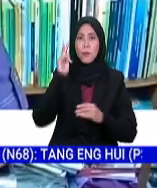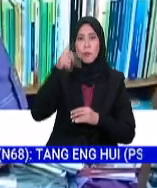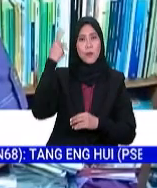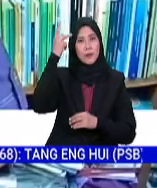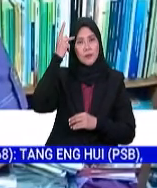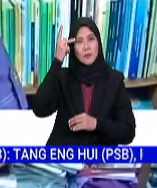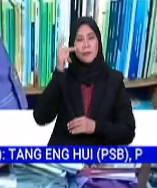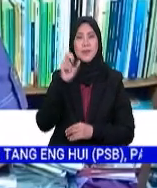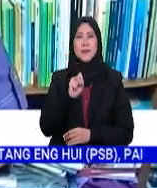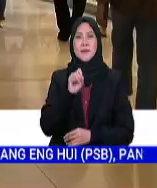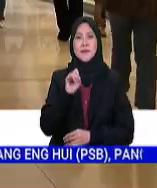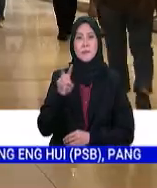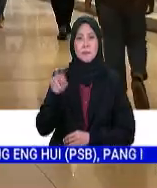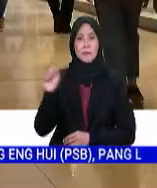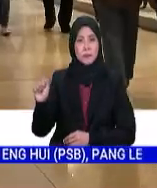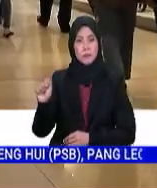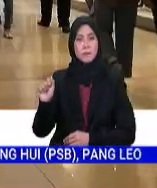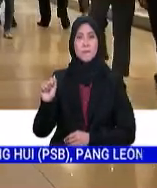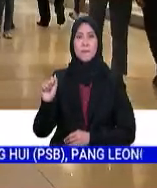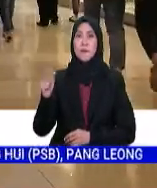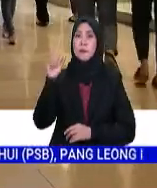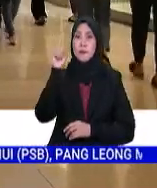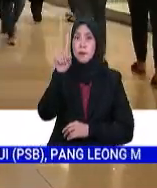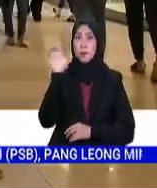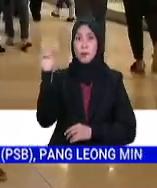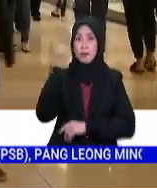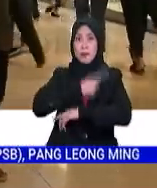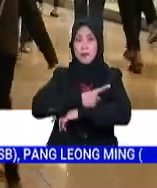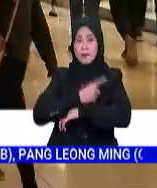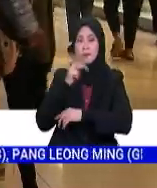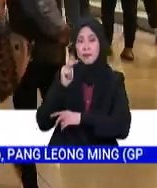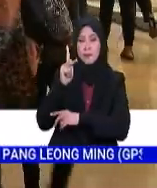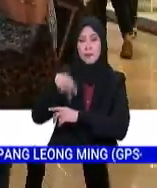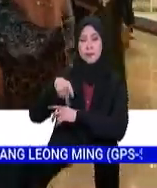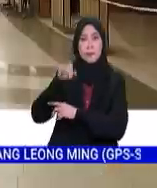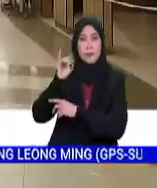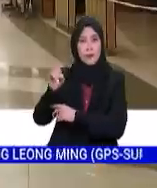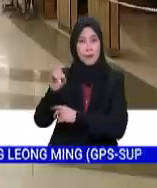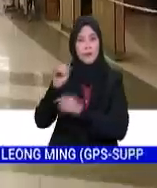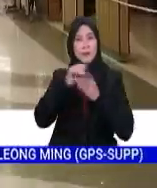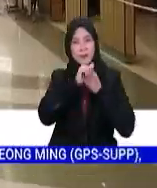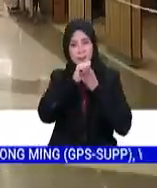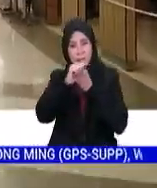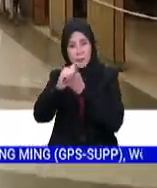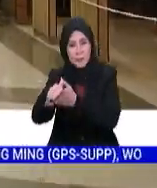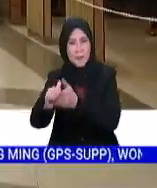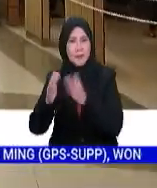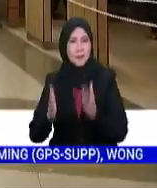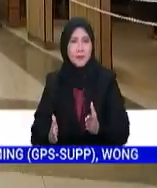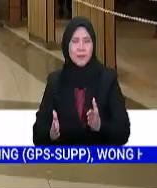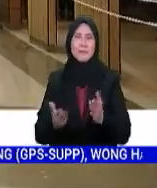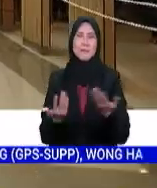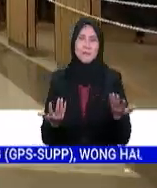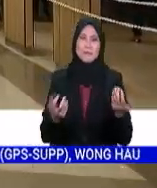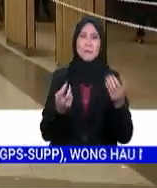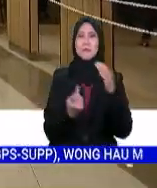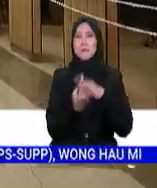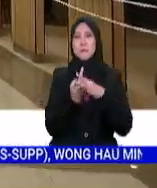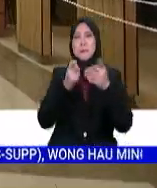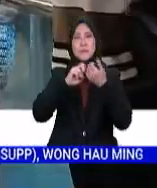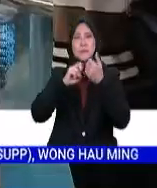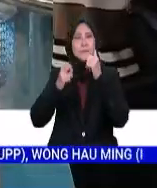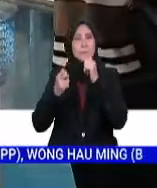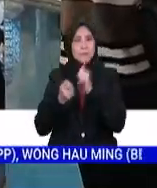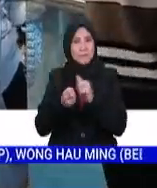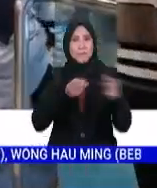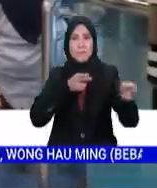Dr. Siwa Murugan Pandian, sepanjang 100 hari sasaran KPI, kepimpinan tidak lari daripada bergelut dengan krisis nasional